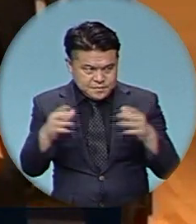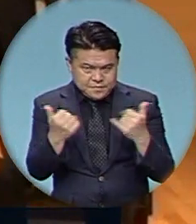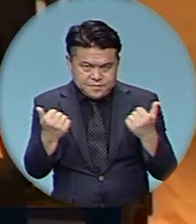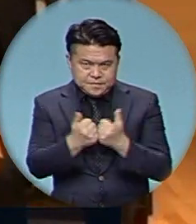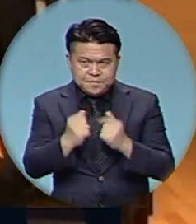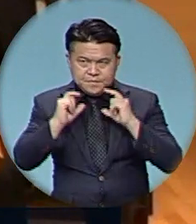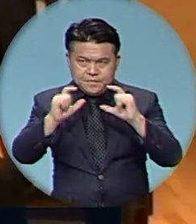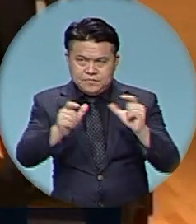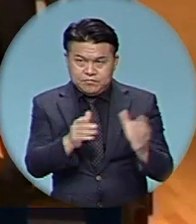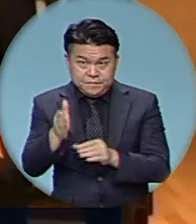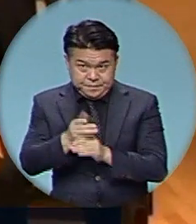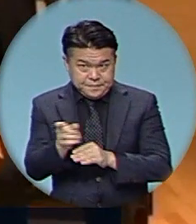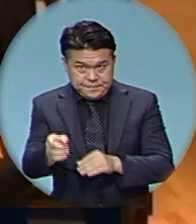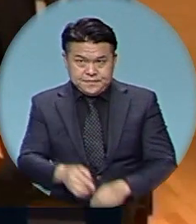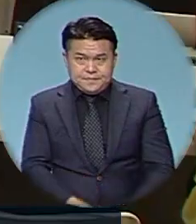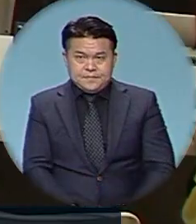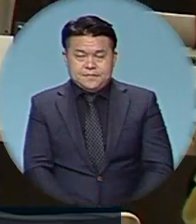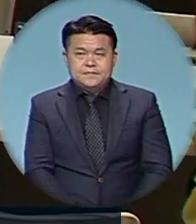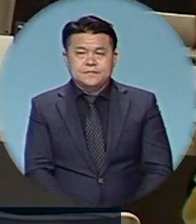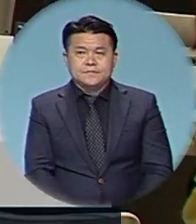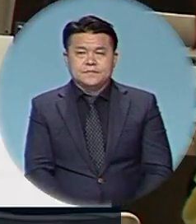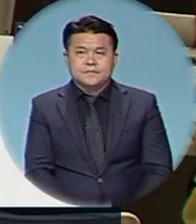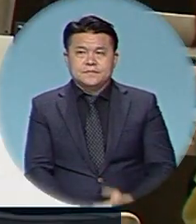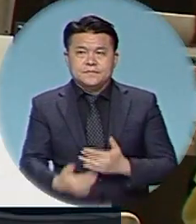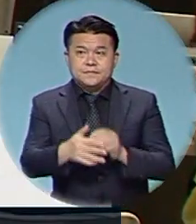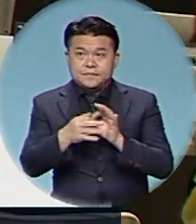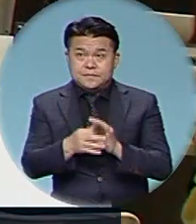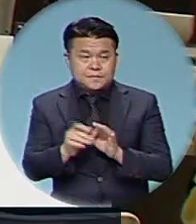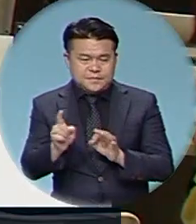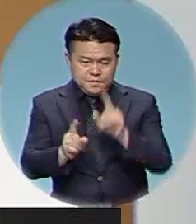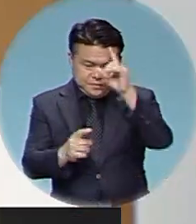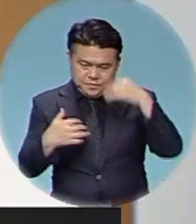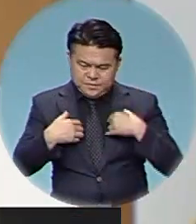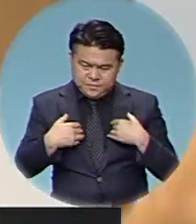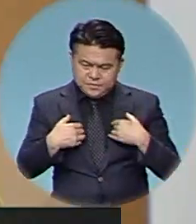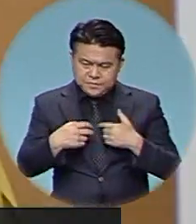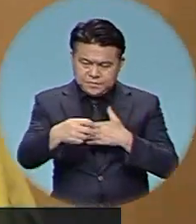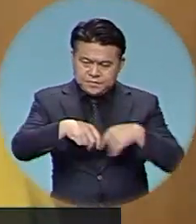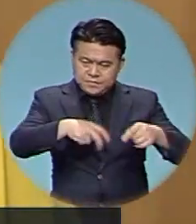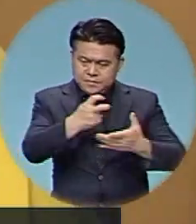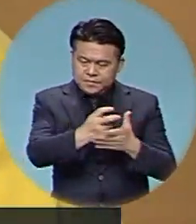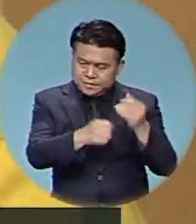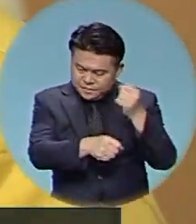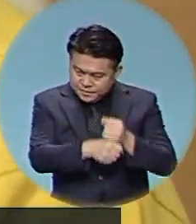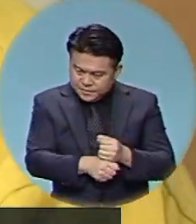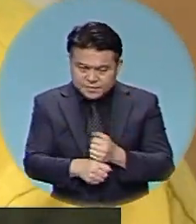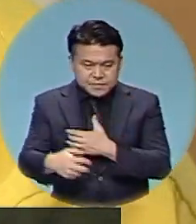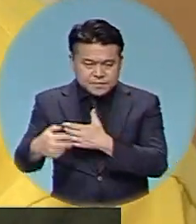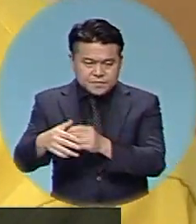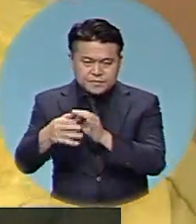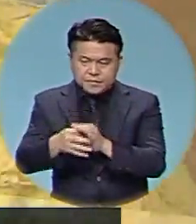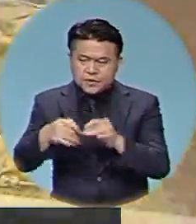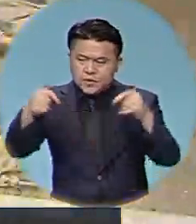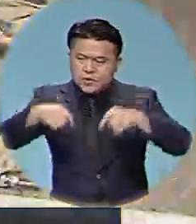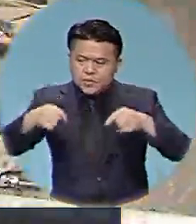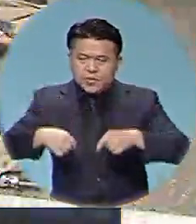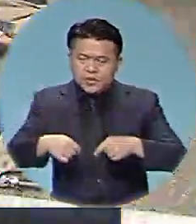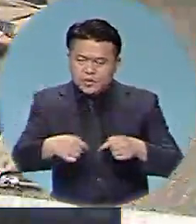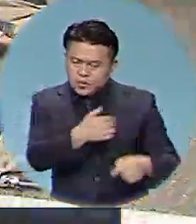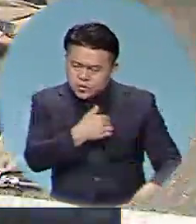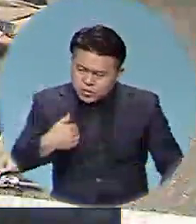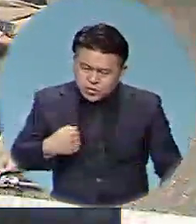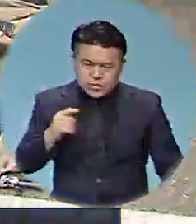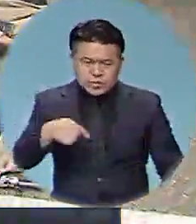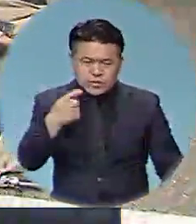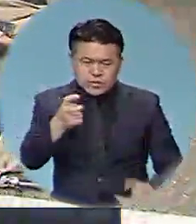성명서 발표를 준비하고 있습니다. 의료계는 정부가 의료 정책을 만들 때 의료계와 충분한 논의를 통해